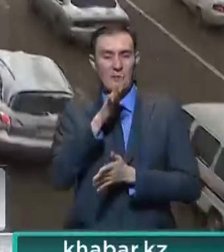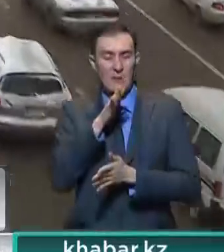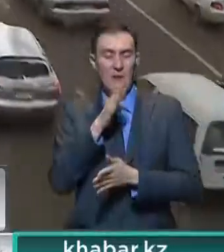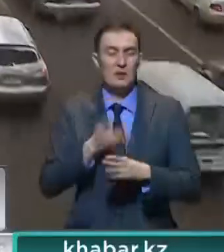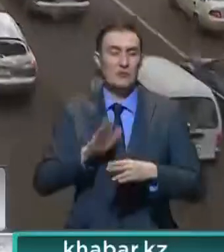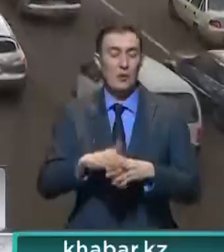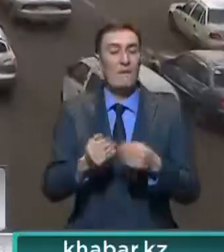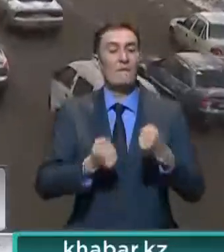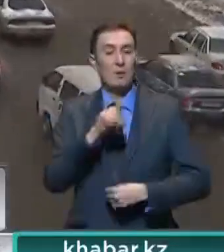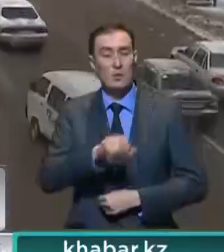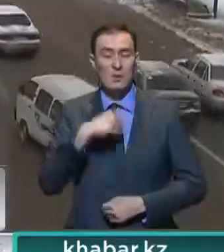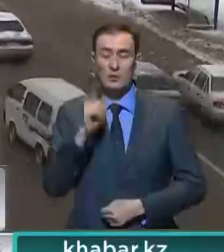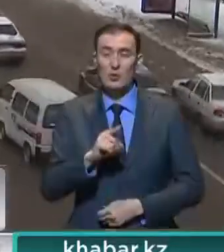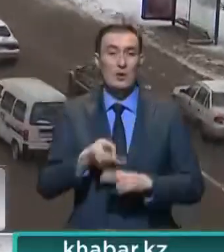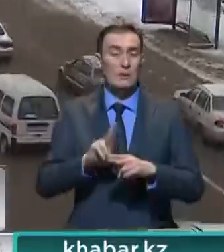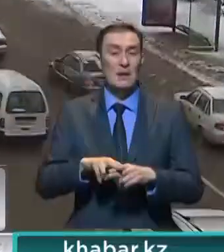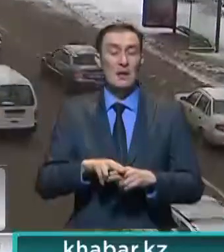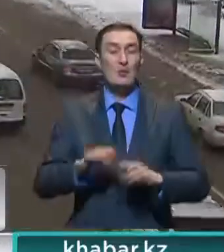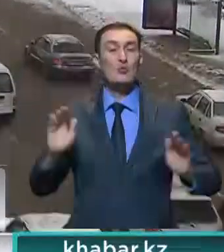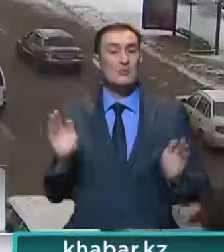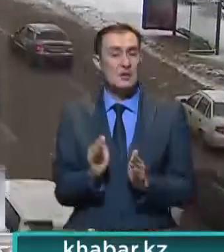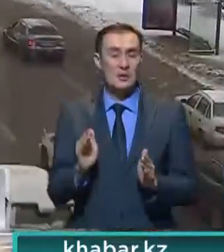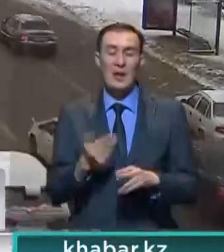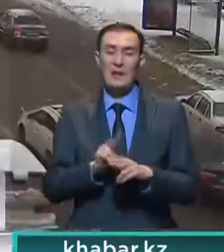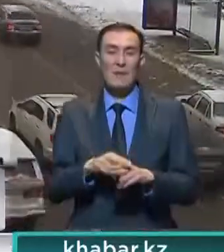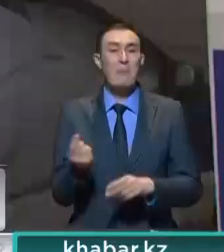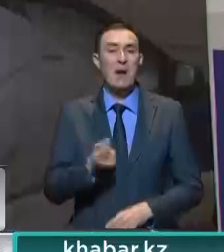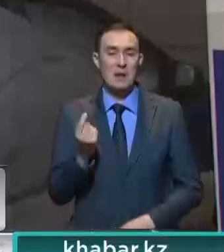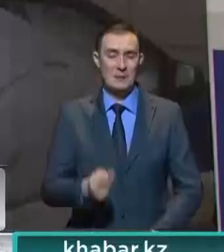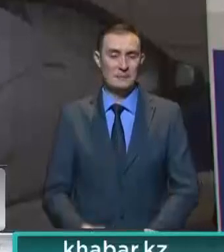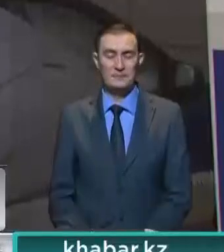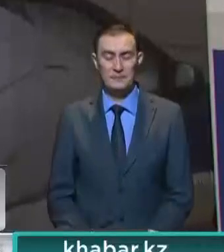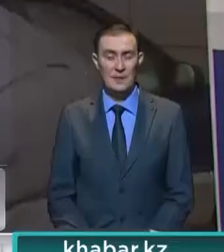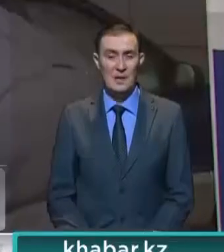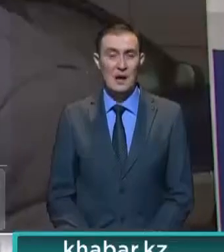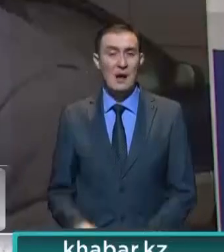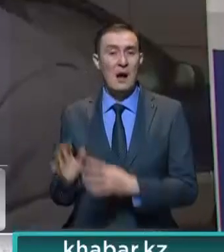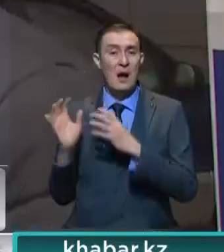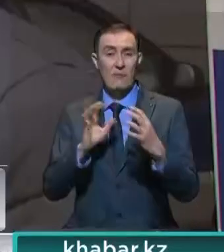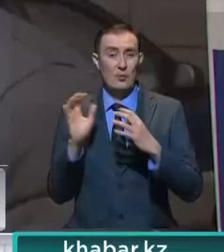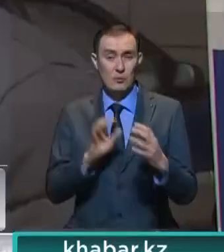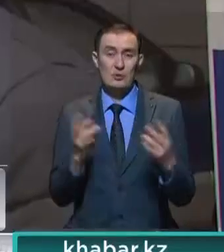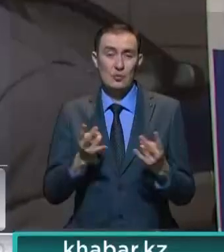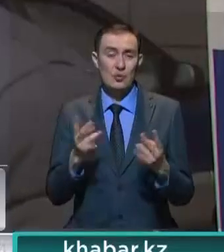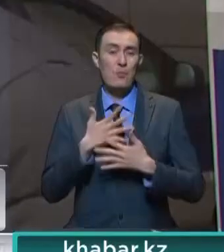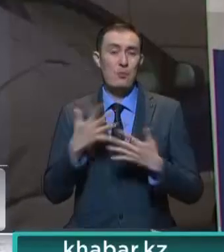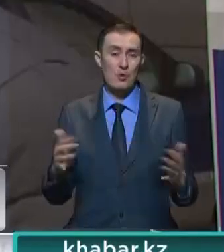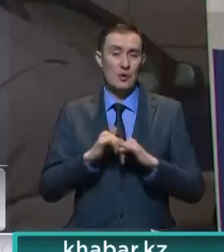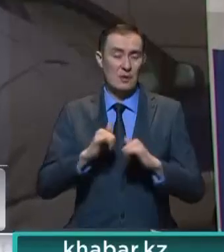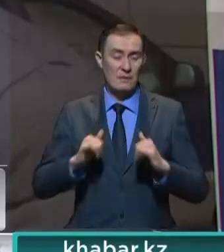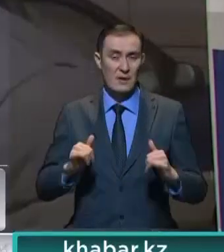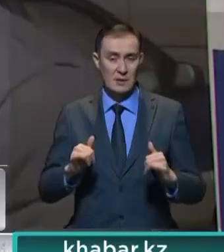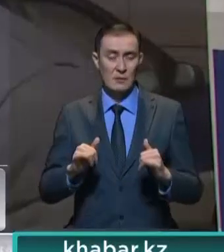Однако местные автовладельцы считают, что для их устранения этого недостаточно. Общественный транспорт, думаю, надо развивать,